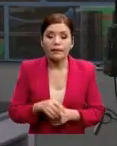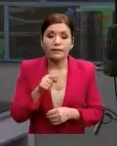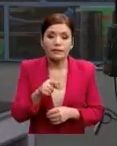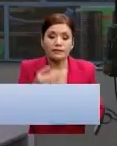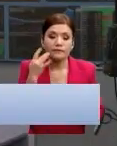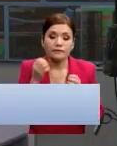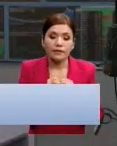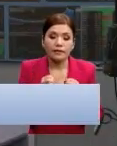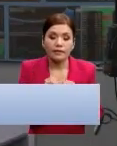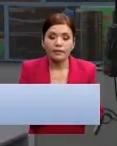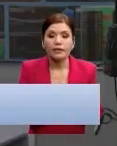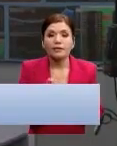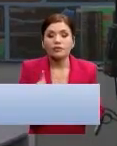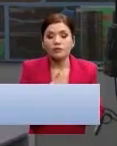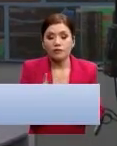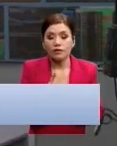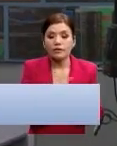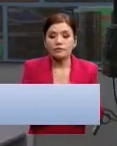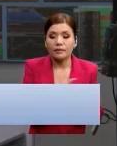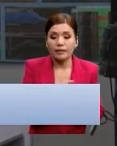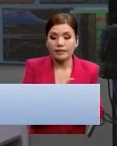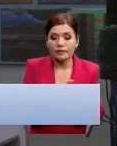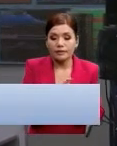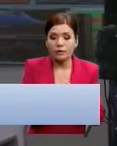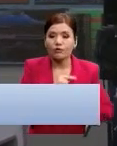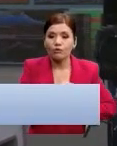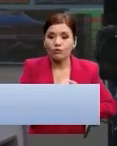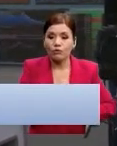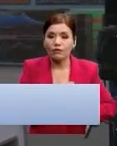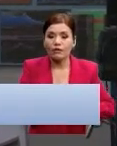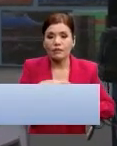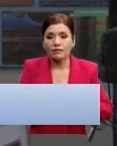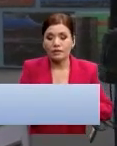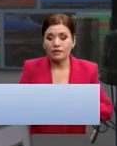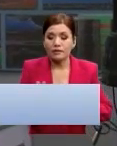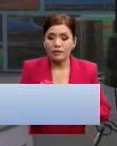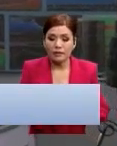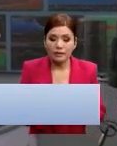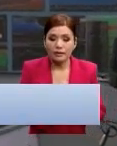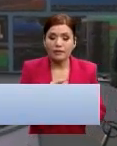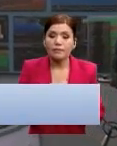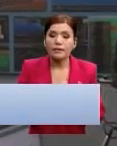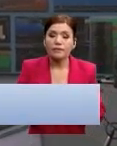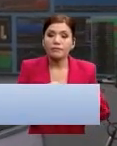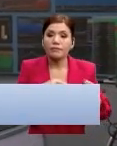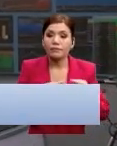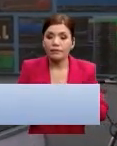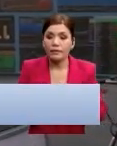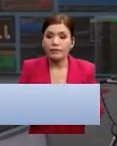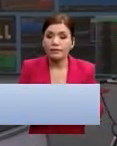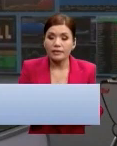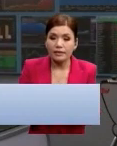опять же, нельзя говорить, что изменится, значит, трудовое расписание и так далее. Мы, переходя на единый